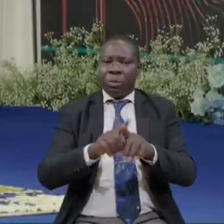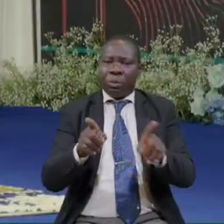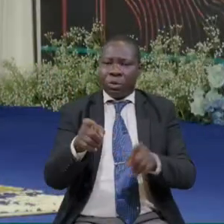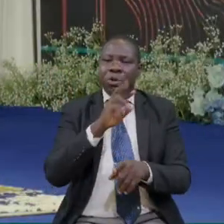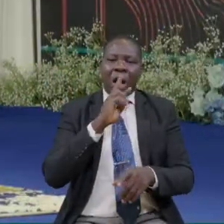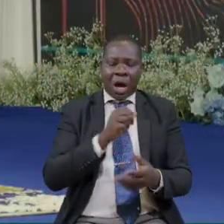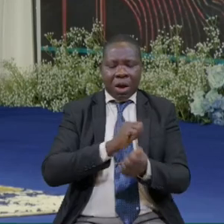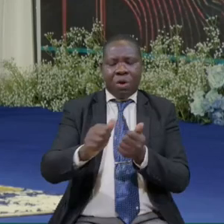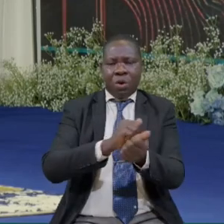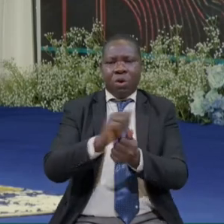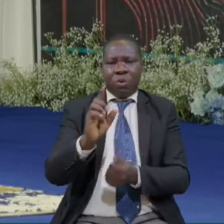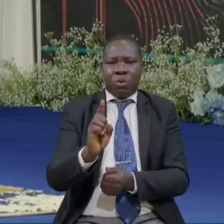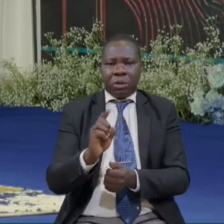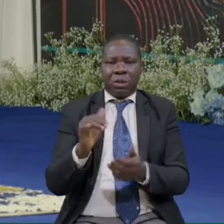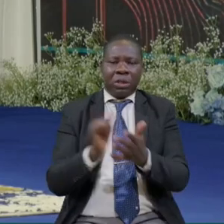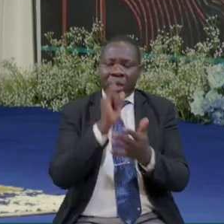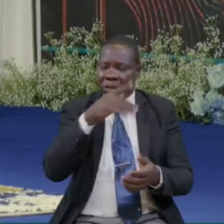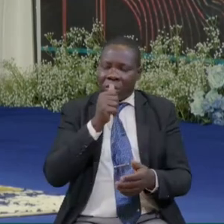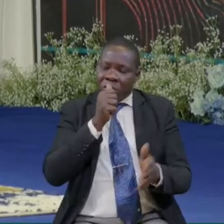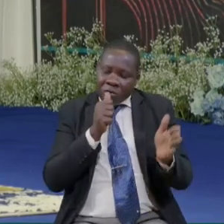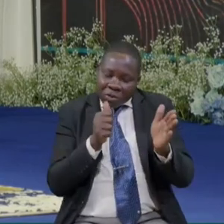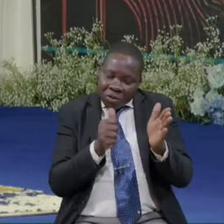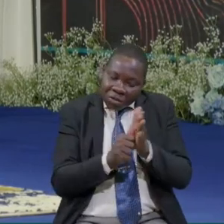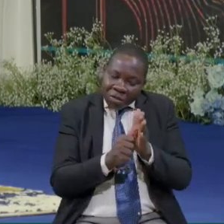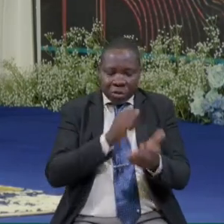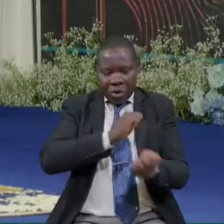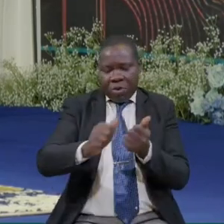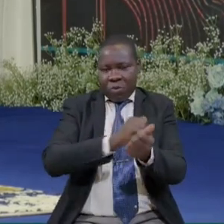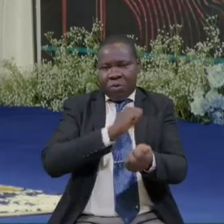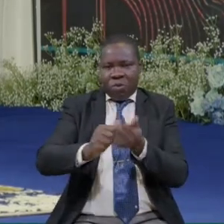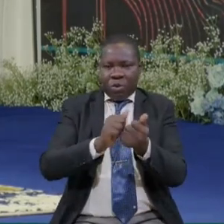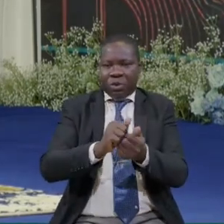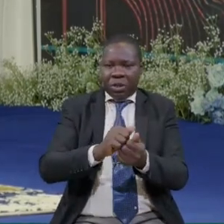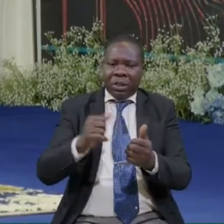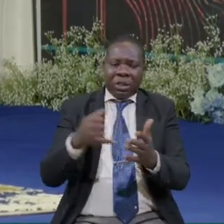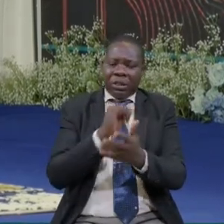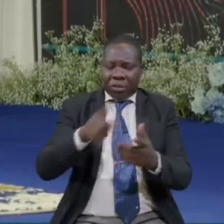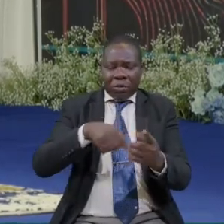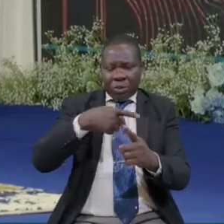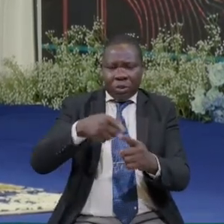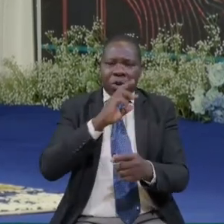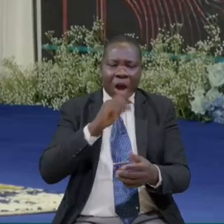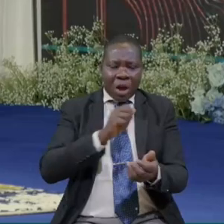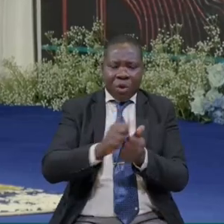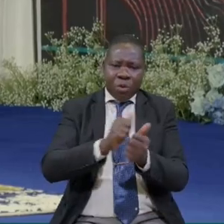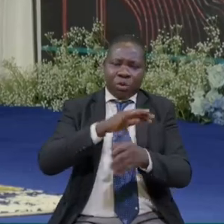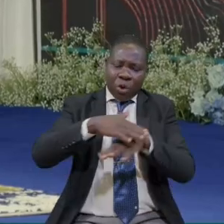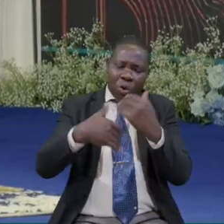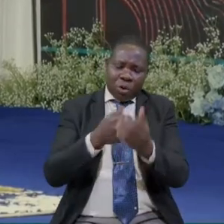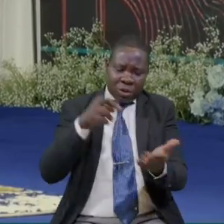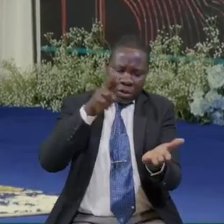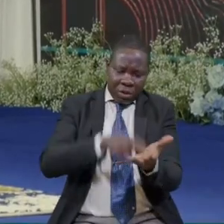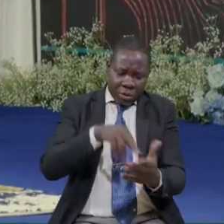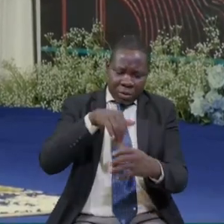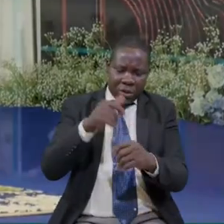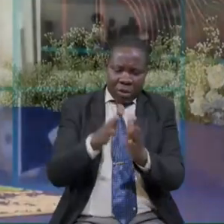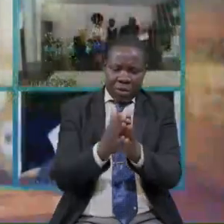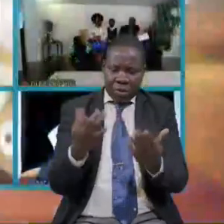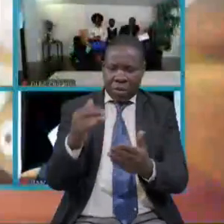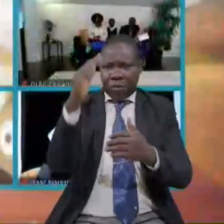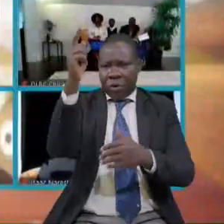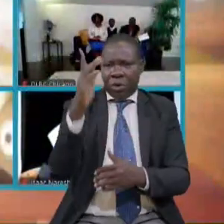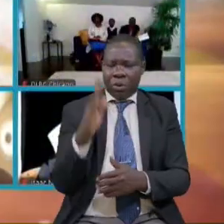Et c'est là ce que vous étiez, quelques-uns de vous, mais vous avez été lavé, c'est le secret. C'est lorsque vous êtes lavé, tout ce qui est